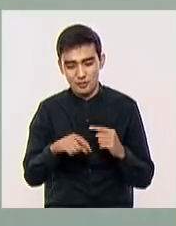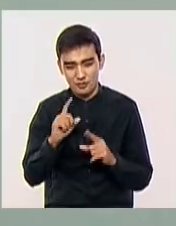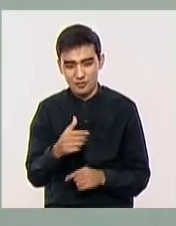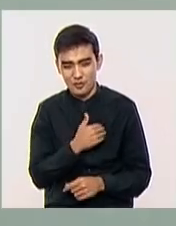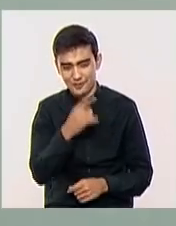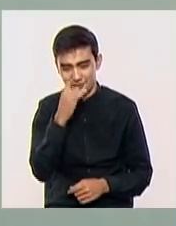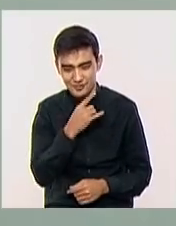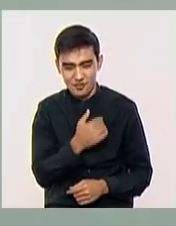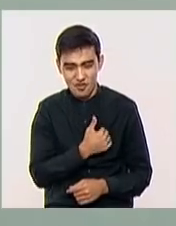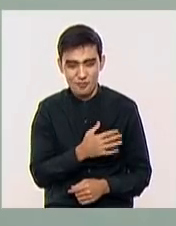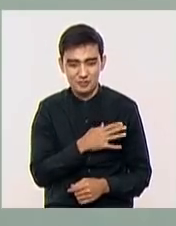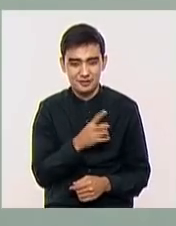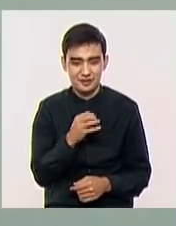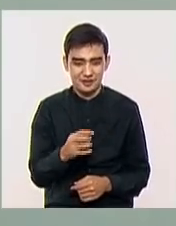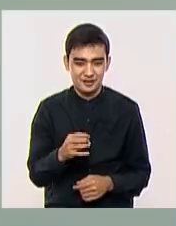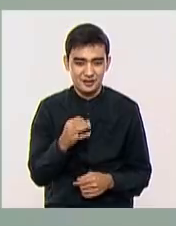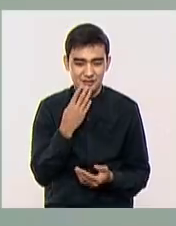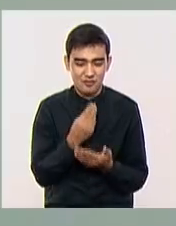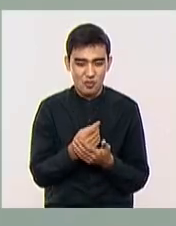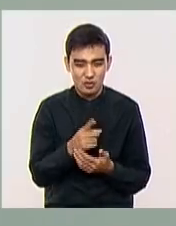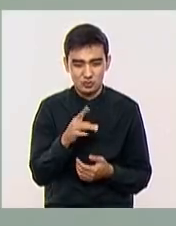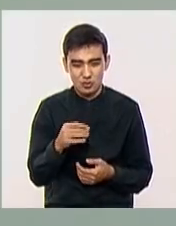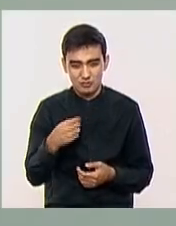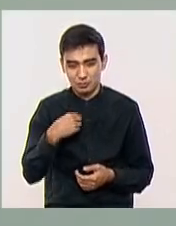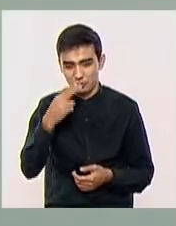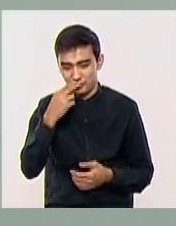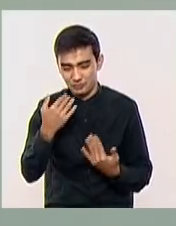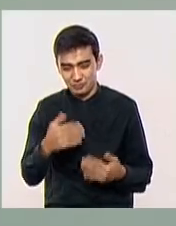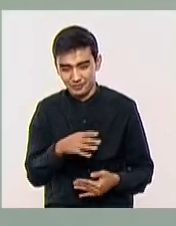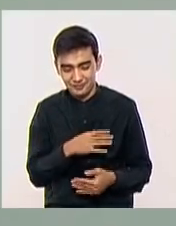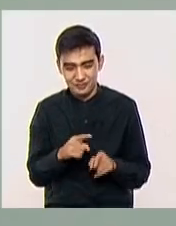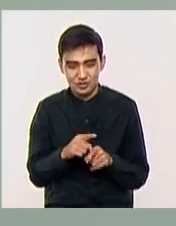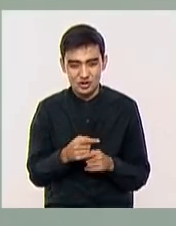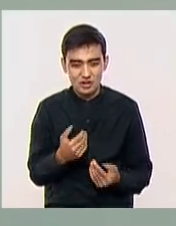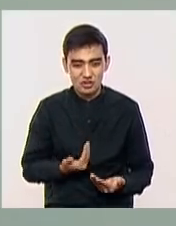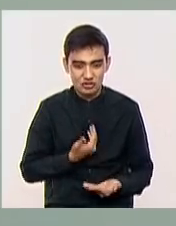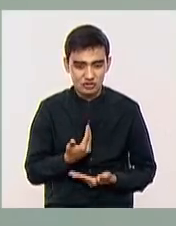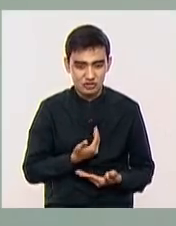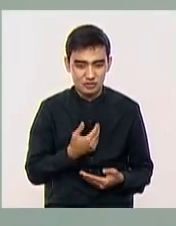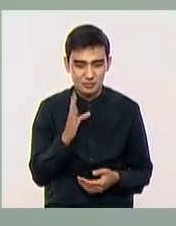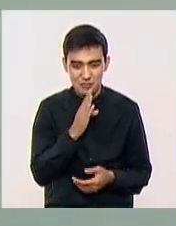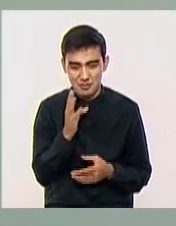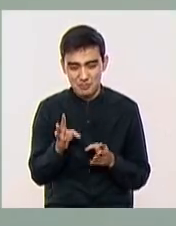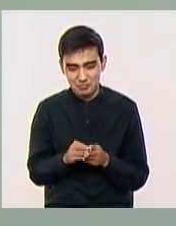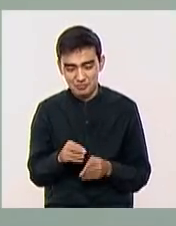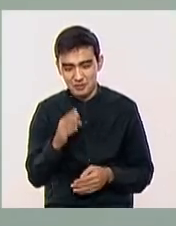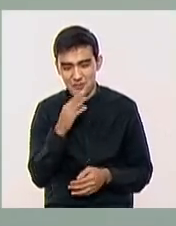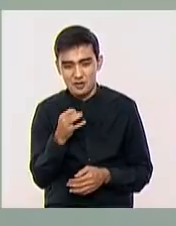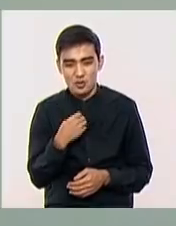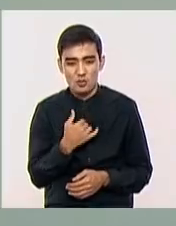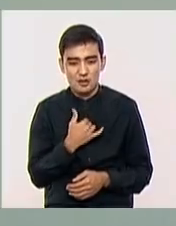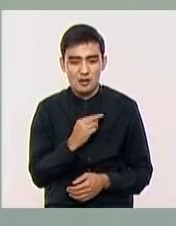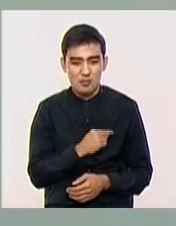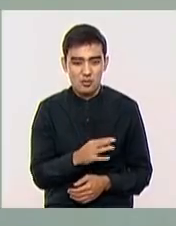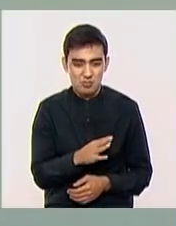вернуться в Казахстан. Потому что в свою зону комфорта я жила с родителями, у меня была